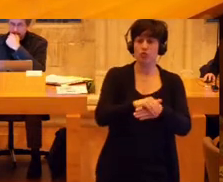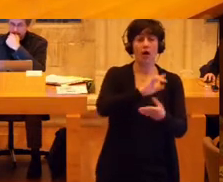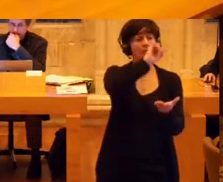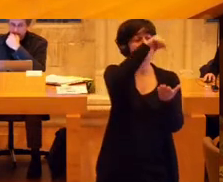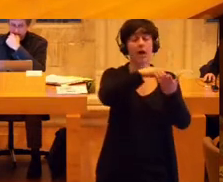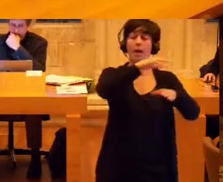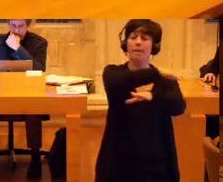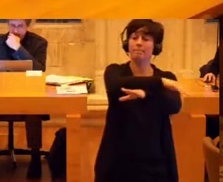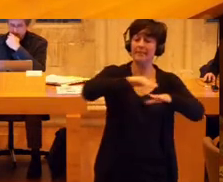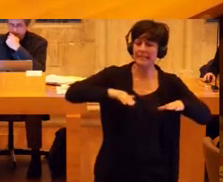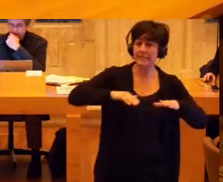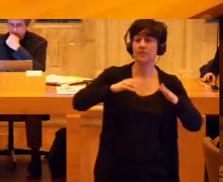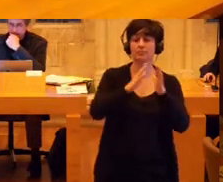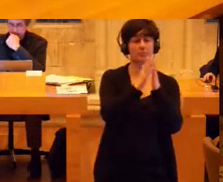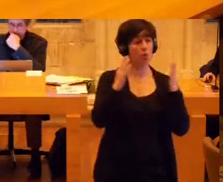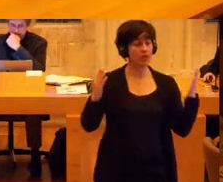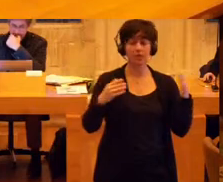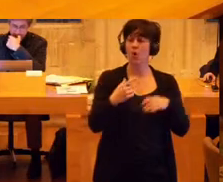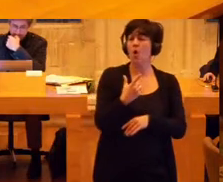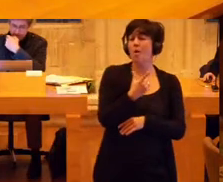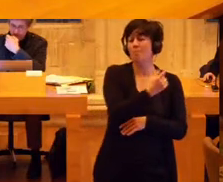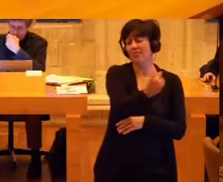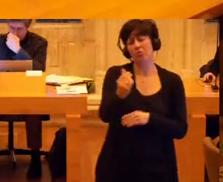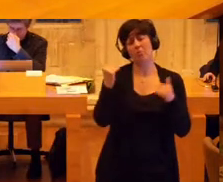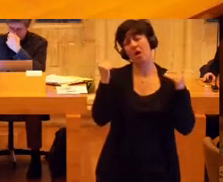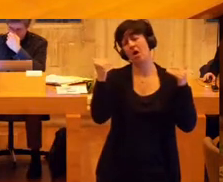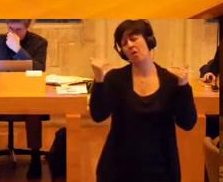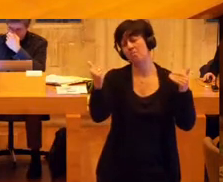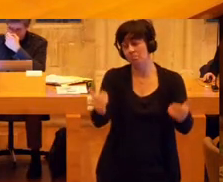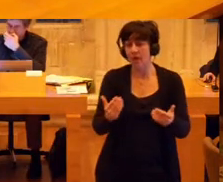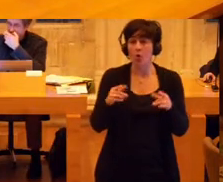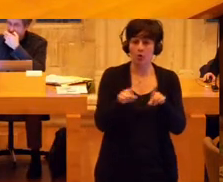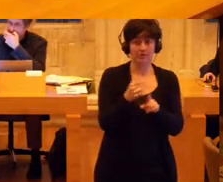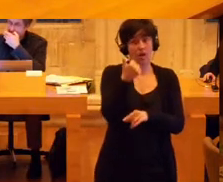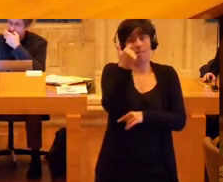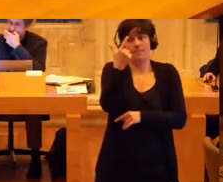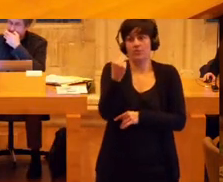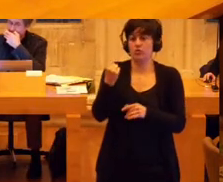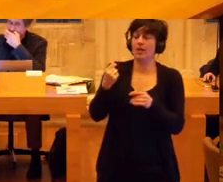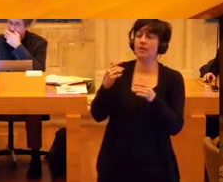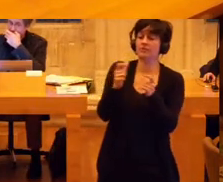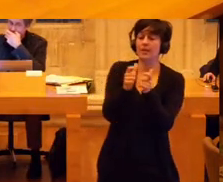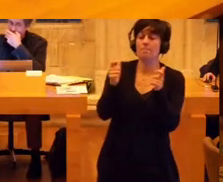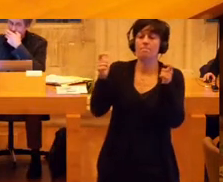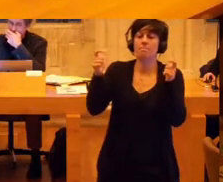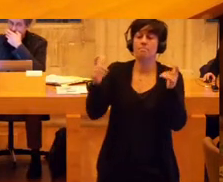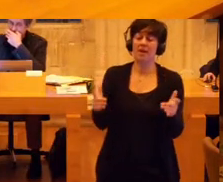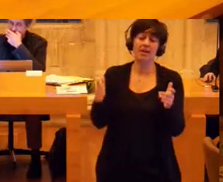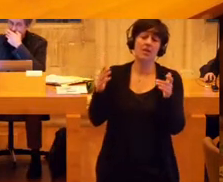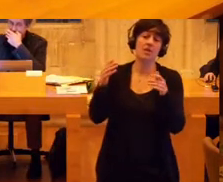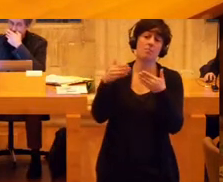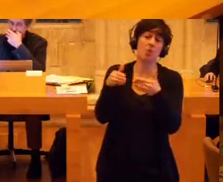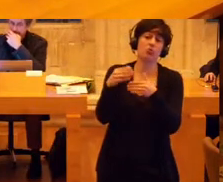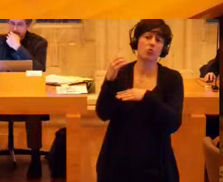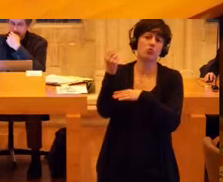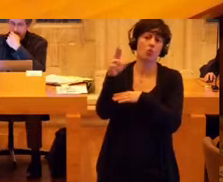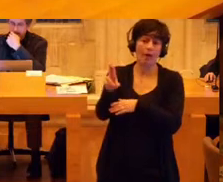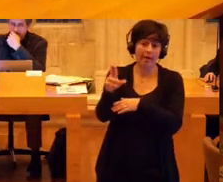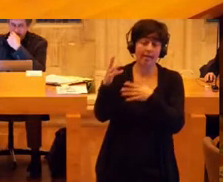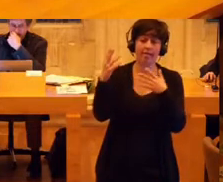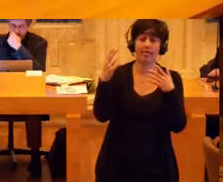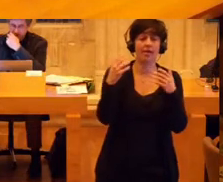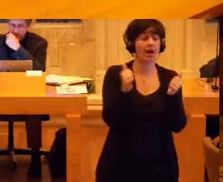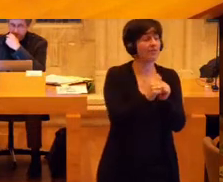Tocqueville. Nous avons toujours les mêmes partenaires, et notamment un partenaire auquel nous tenons beaucoup, le Palais de la Porte Dorée, avec la présence de Madame